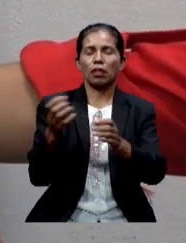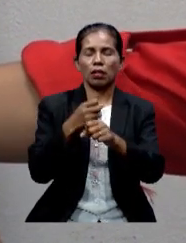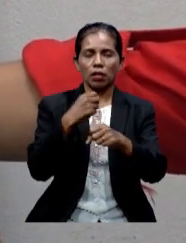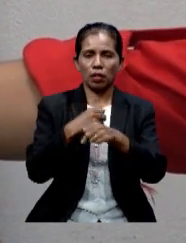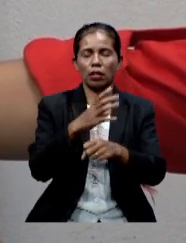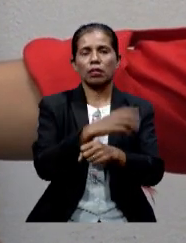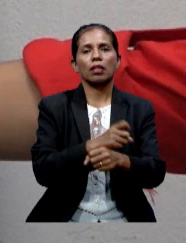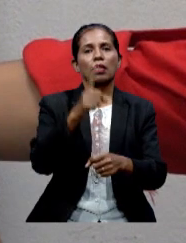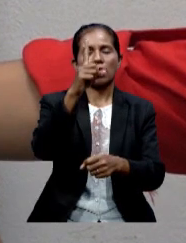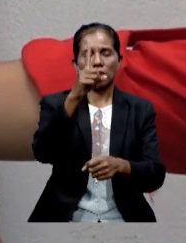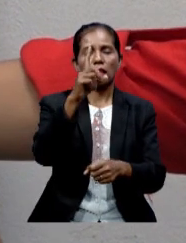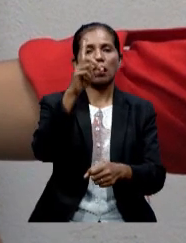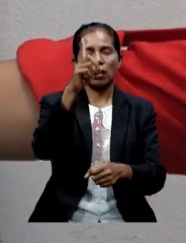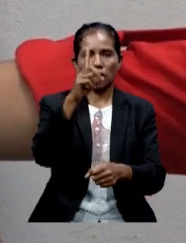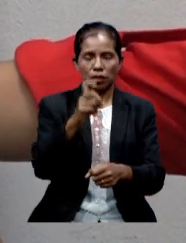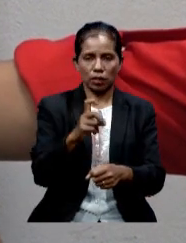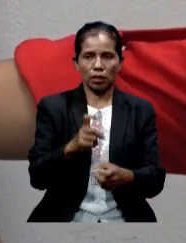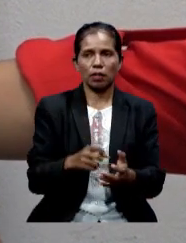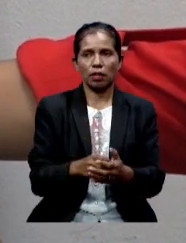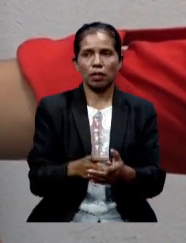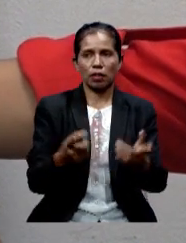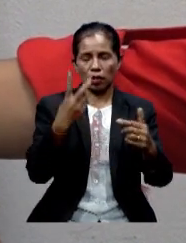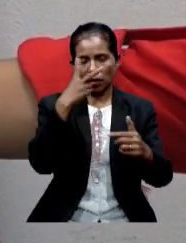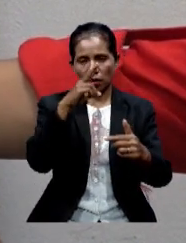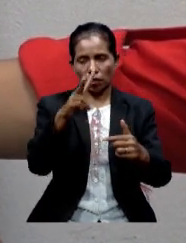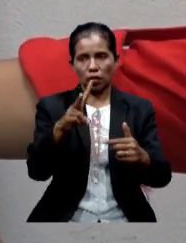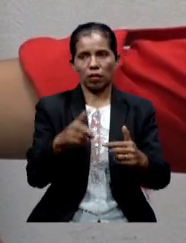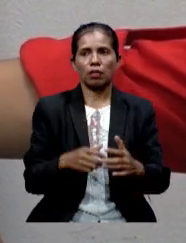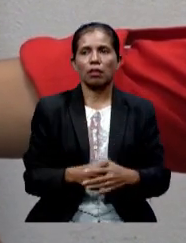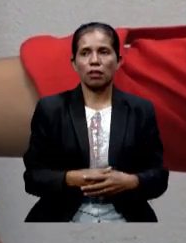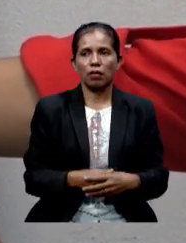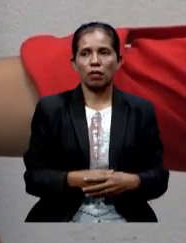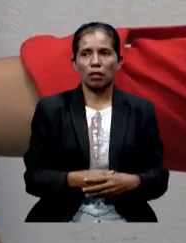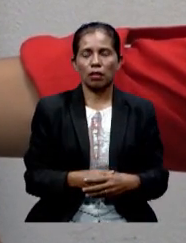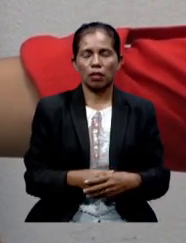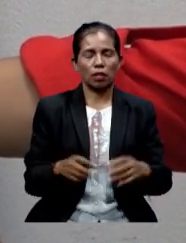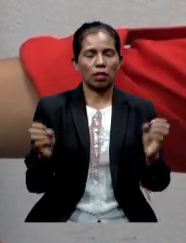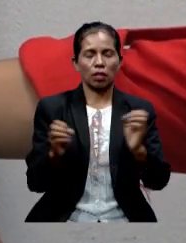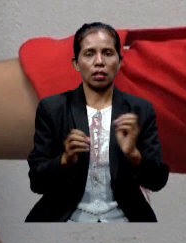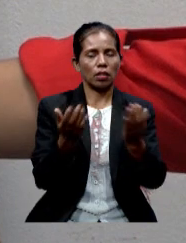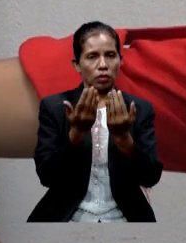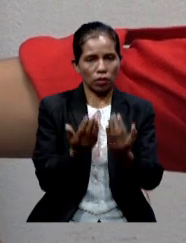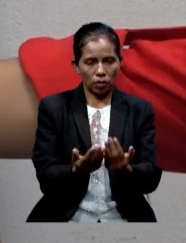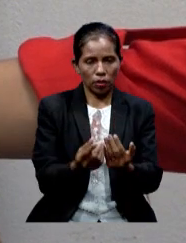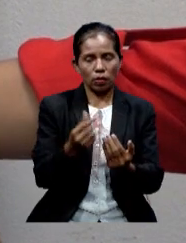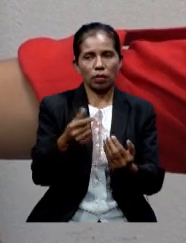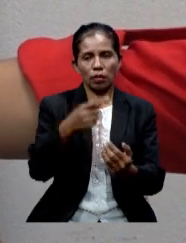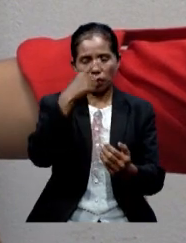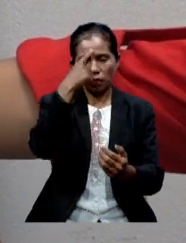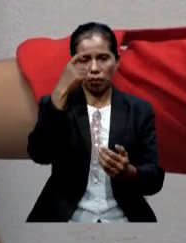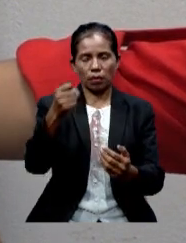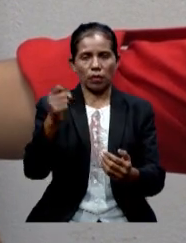raisis. Redutor sitiske horaisis mai kata kondisi ladung grave nato mas tama